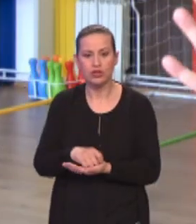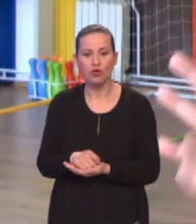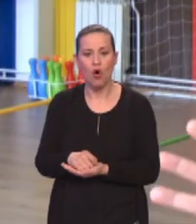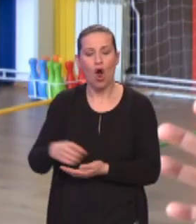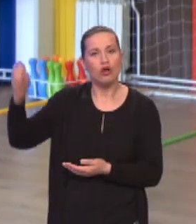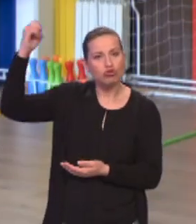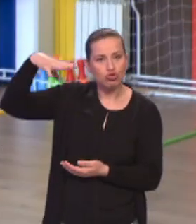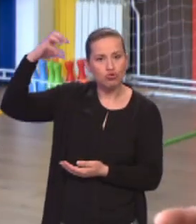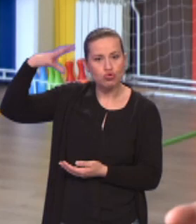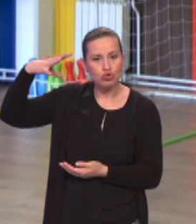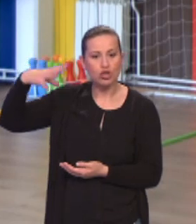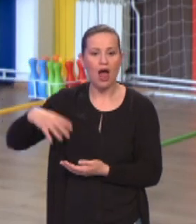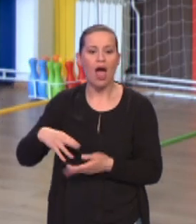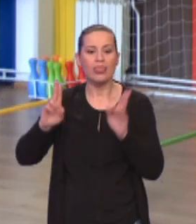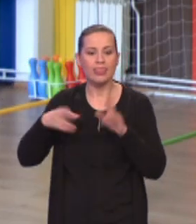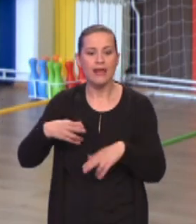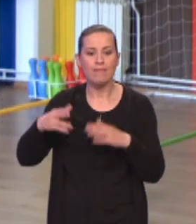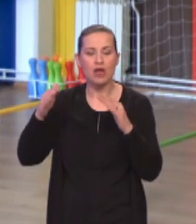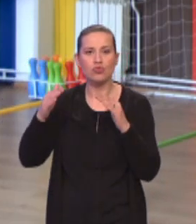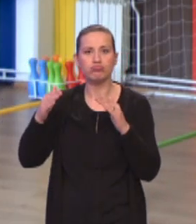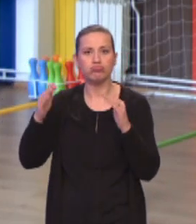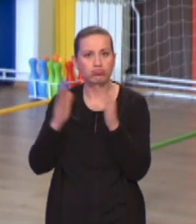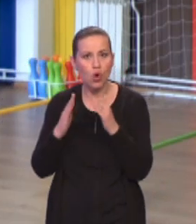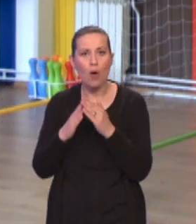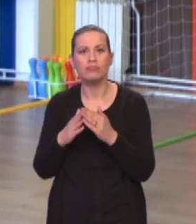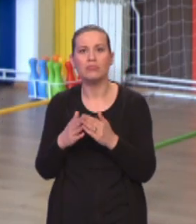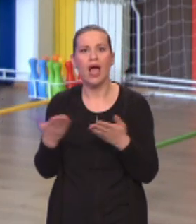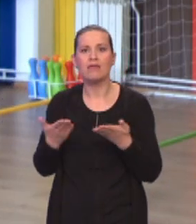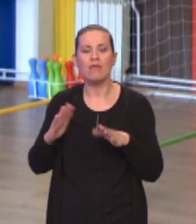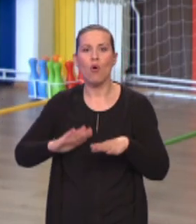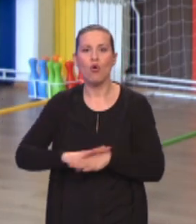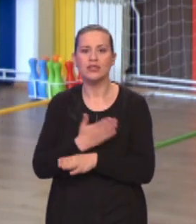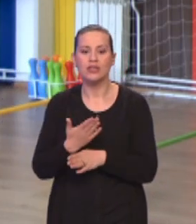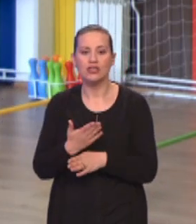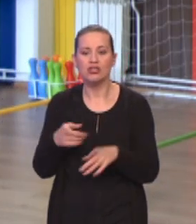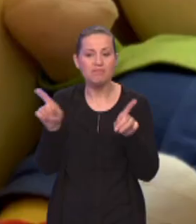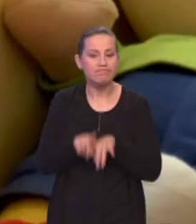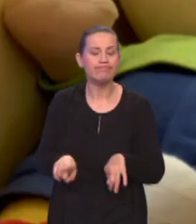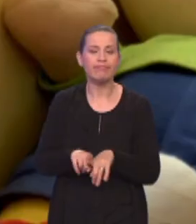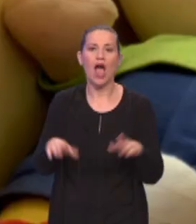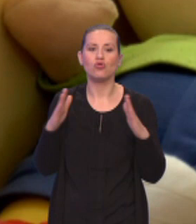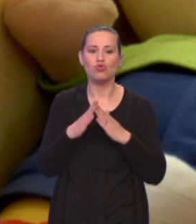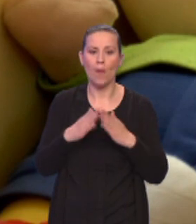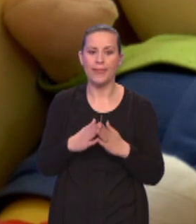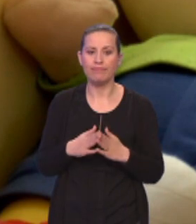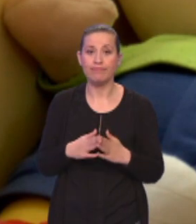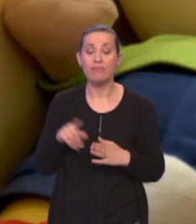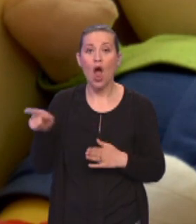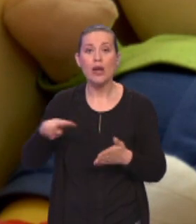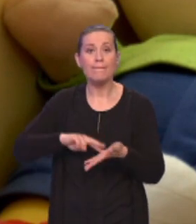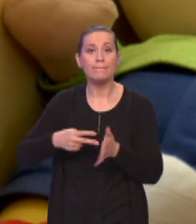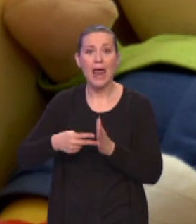tuš. Lijepo da imaju dom neki, da se osjećaju da su to oni kod kuće. Ja? I oni sebi